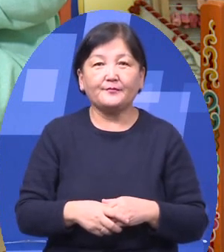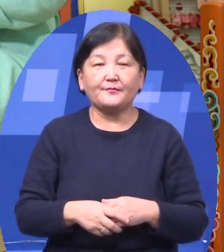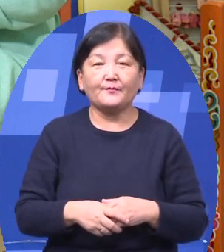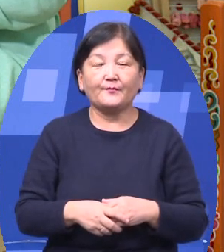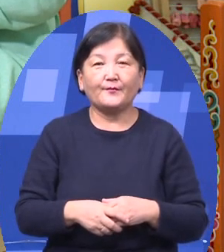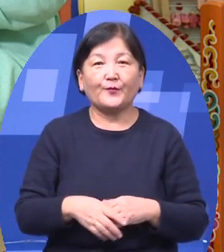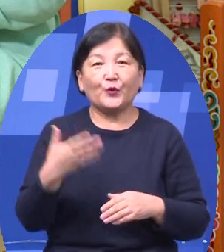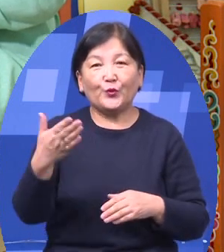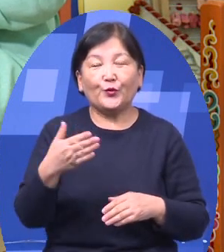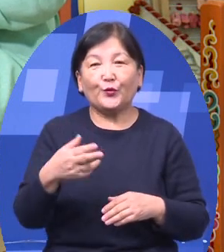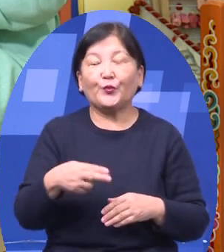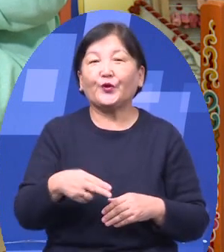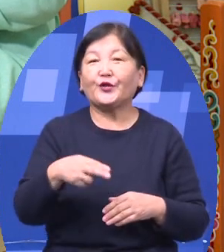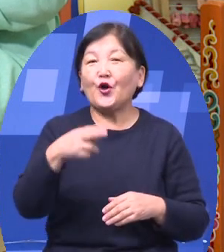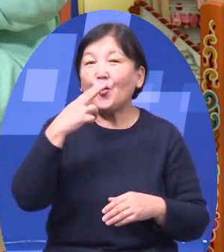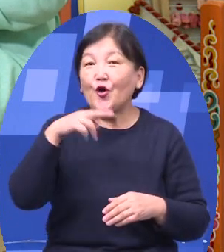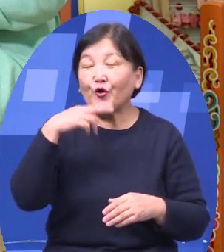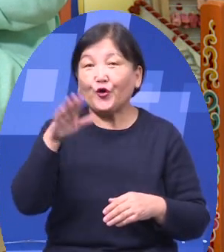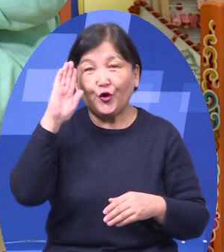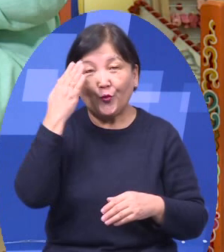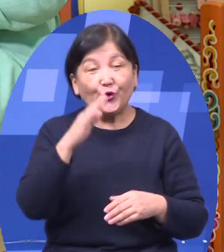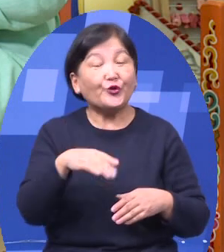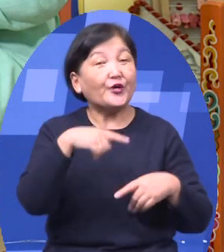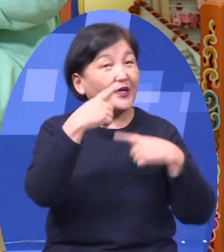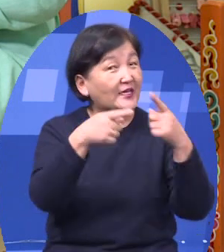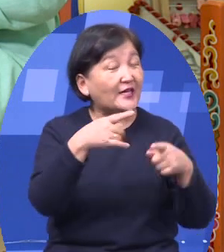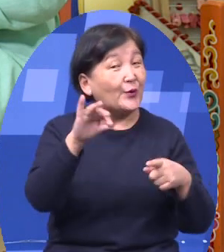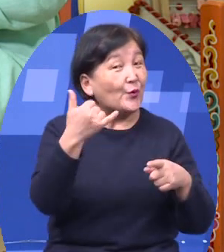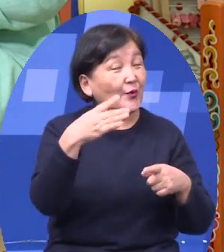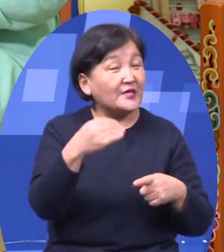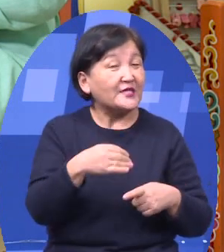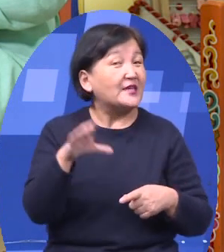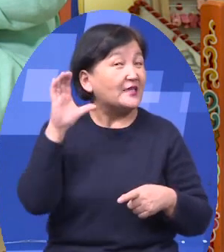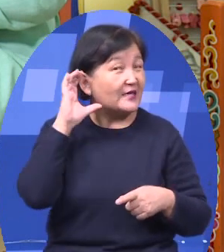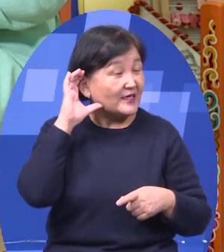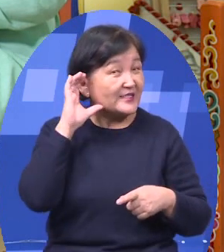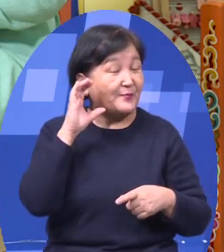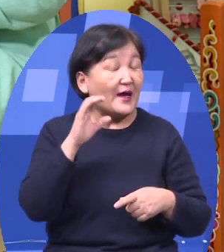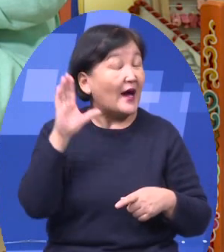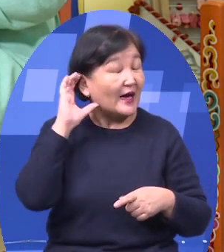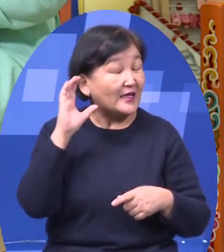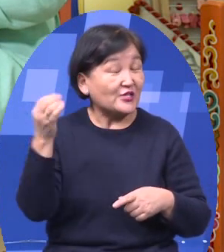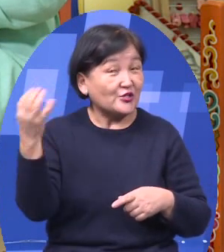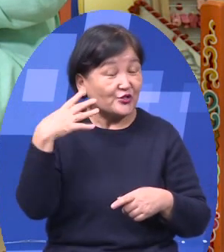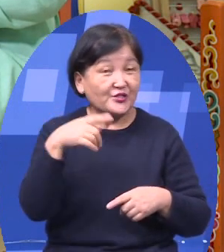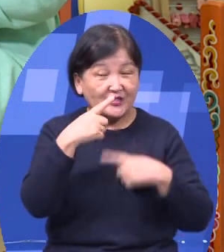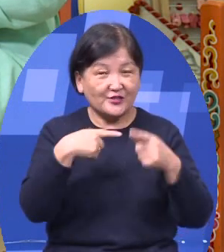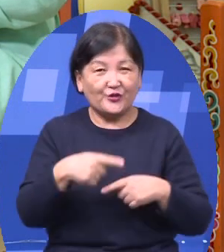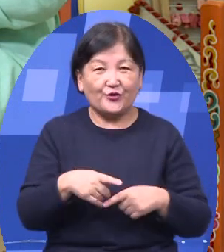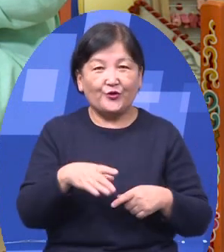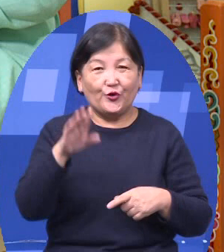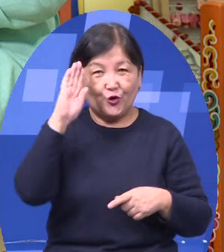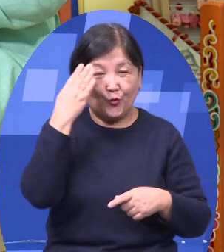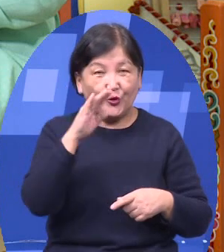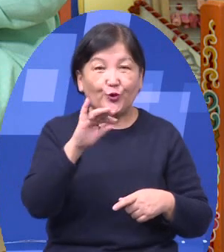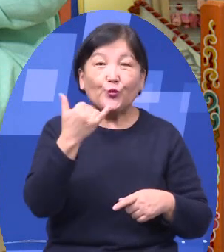Түрүү охин өвөөдөө залгахдаа юу гэж хэлсэн бэ хүүхдэд? Та нар анхааралтай сонссон уу? Өвөө нь бас